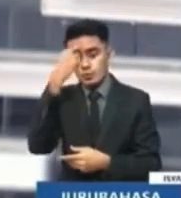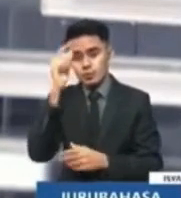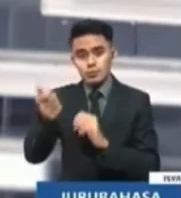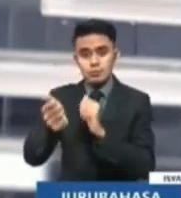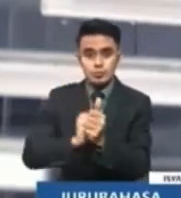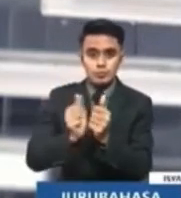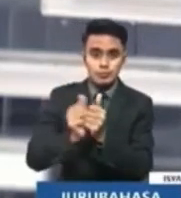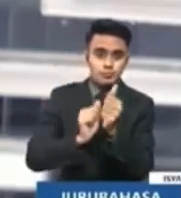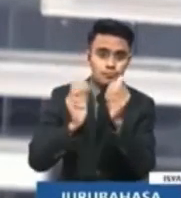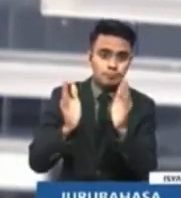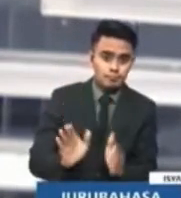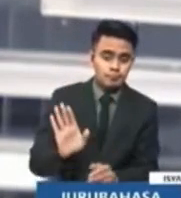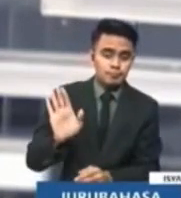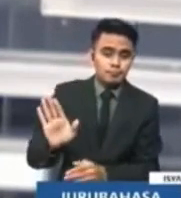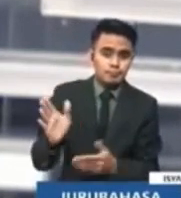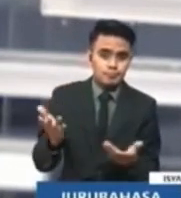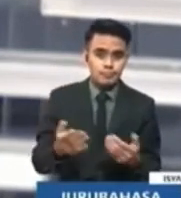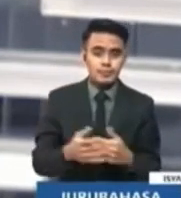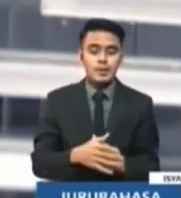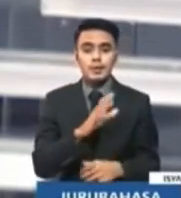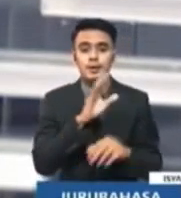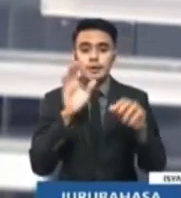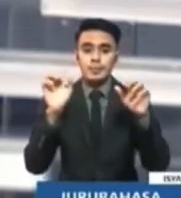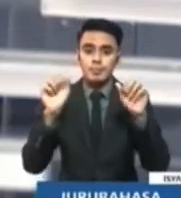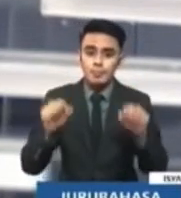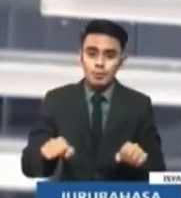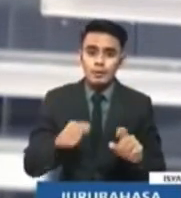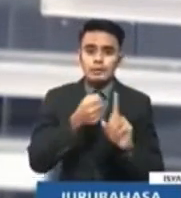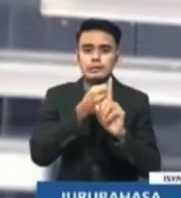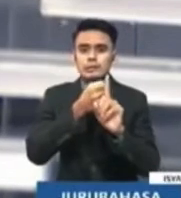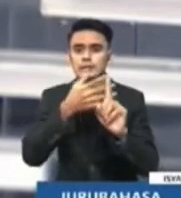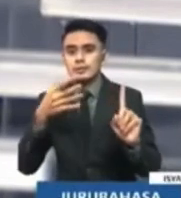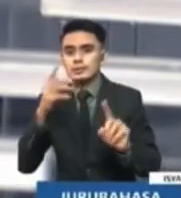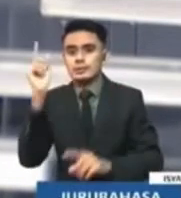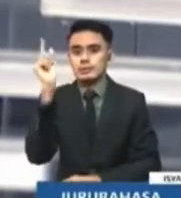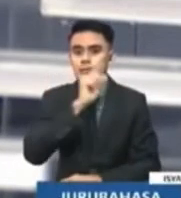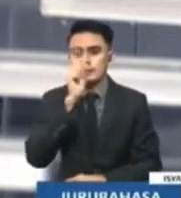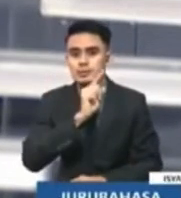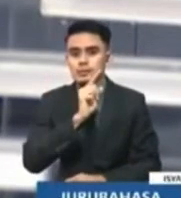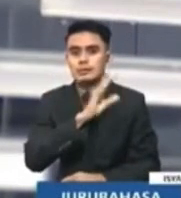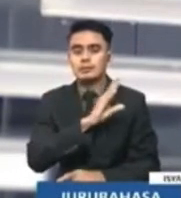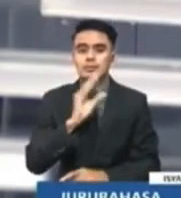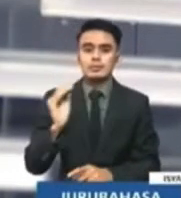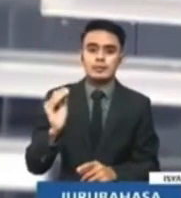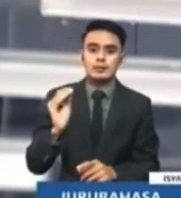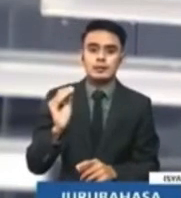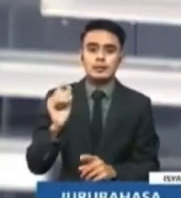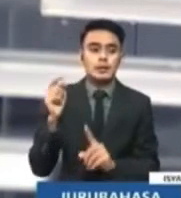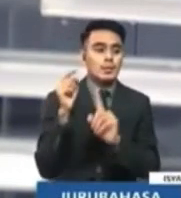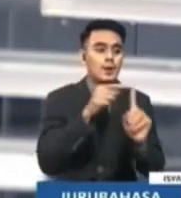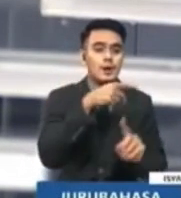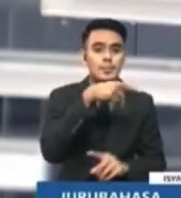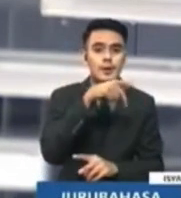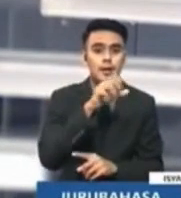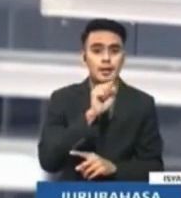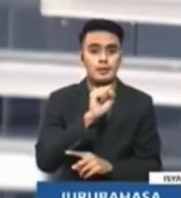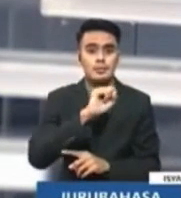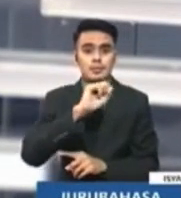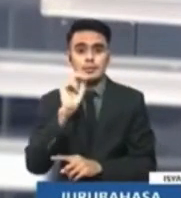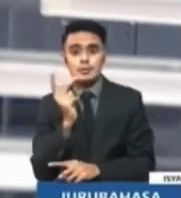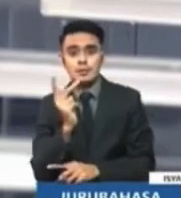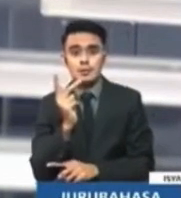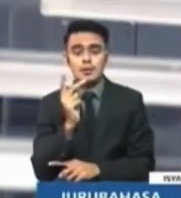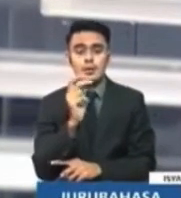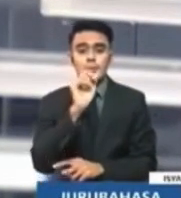dan pasukan. Ini akan memberi kesan dan impak yang besar serta membawa implikasi kepada PSK di mana